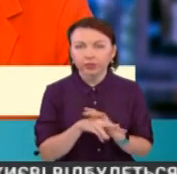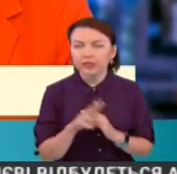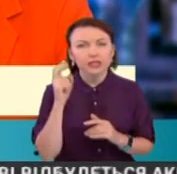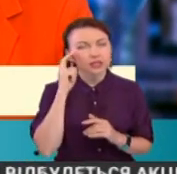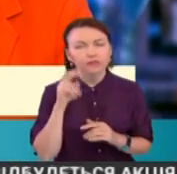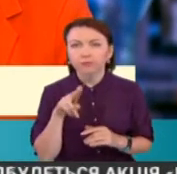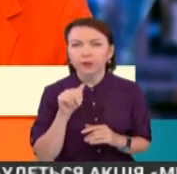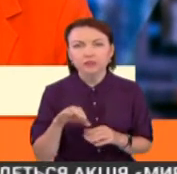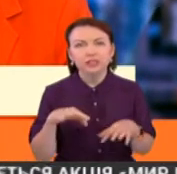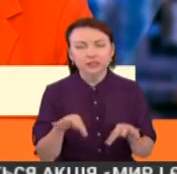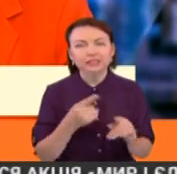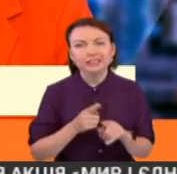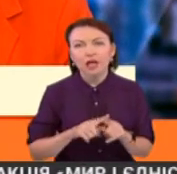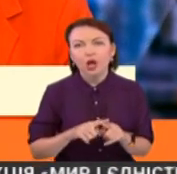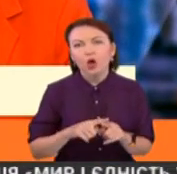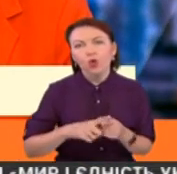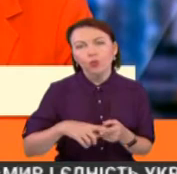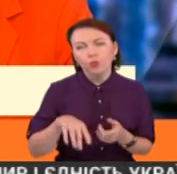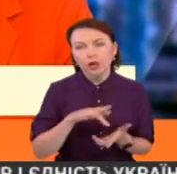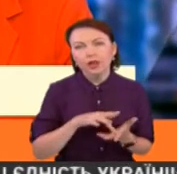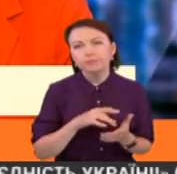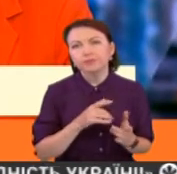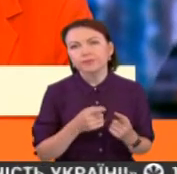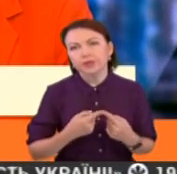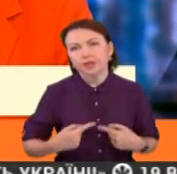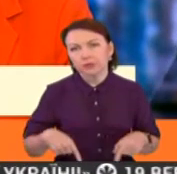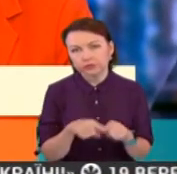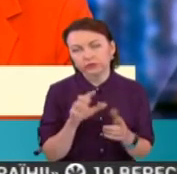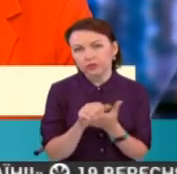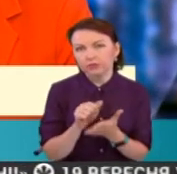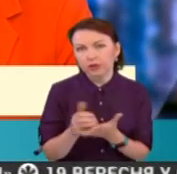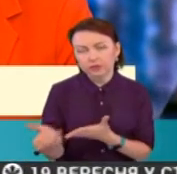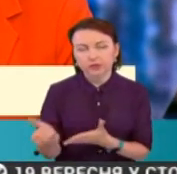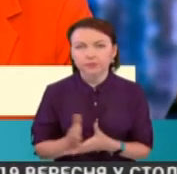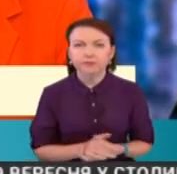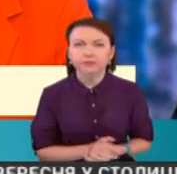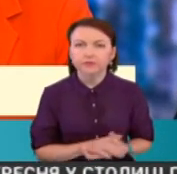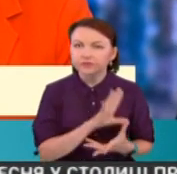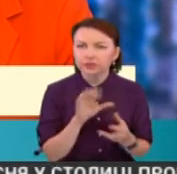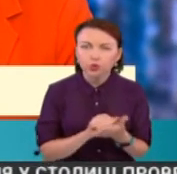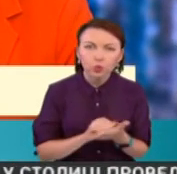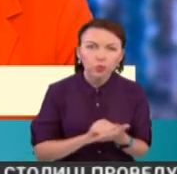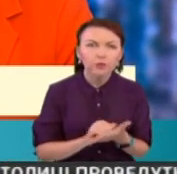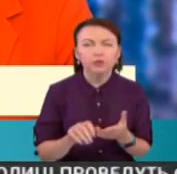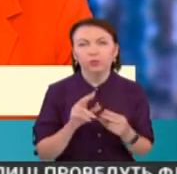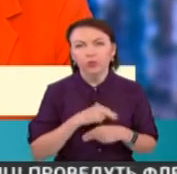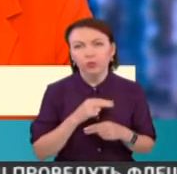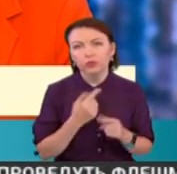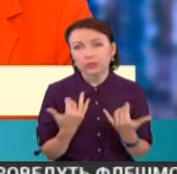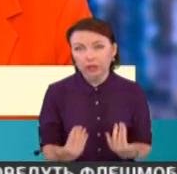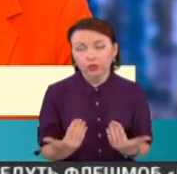Це комунальне підприємство ЄОС. Воно готує всі розпорядчі документи по роботі даної